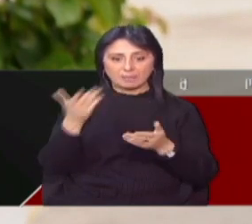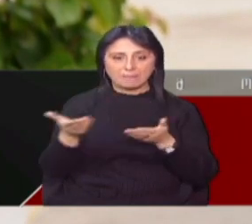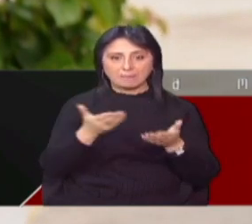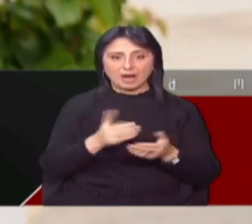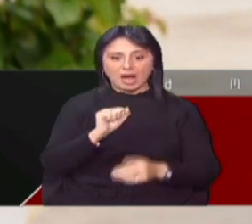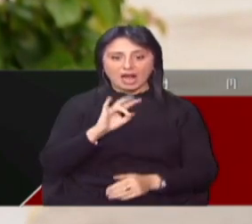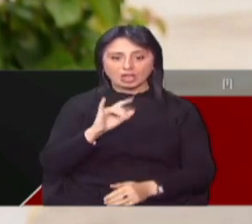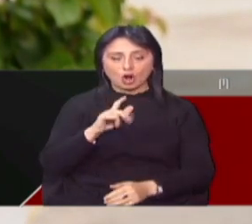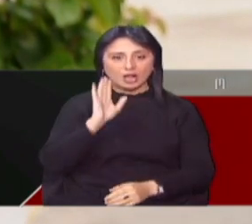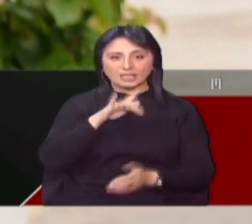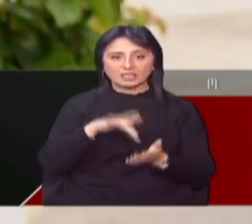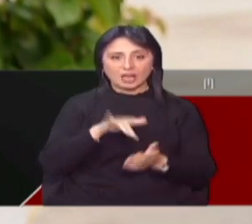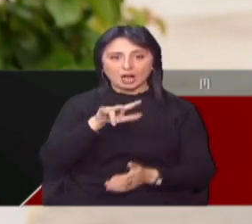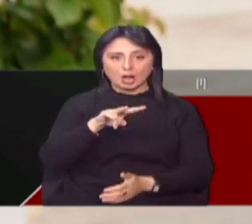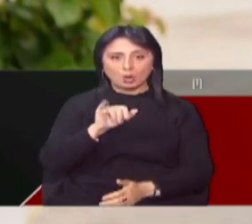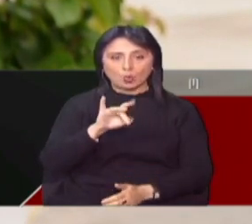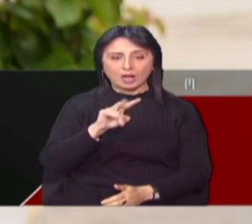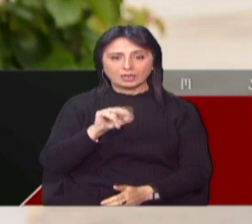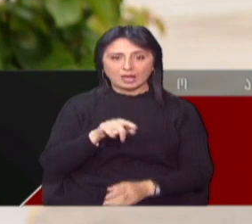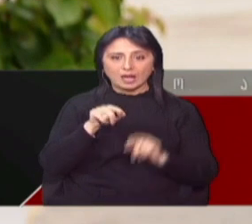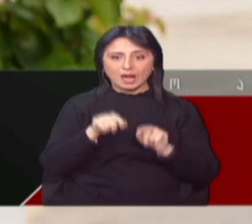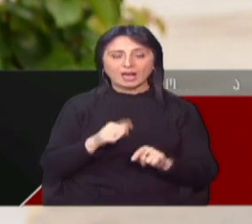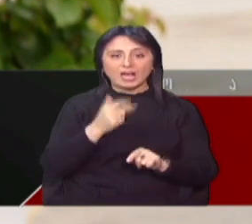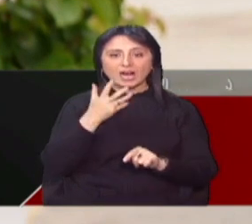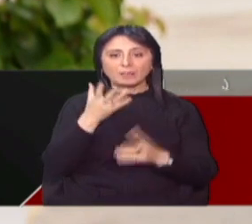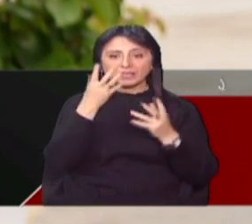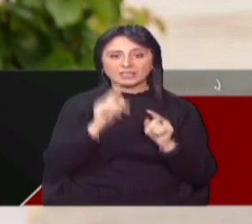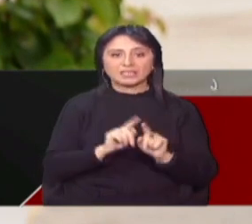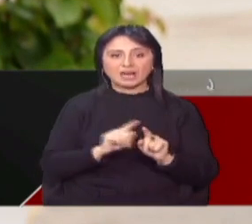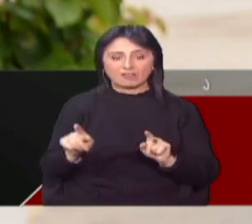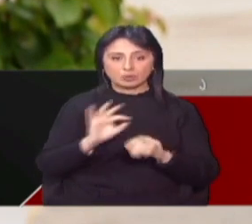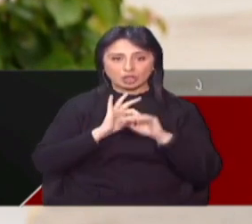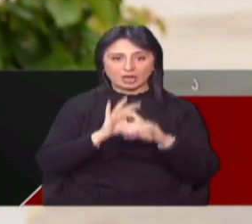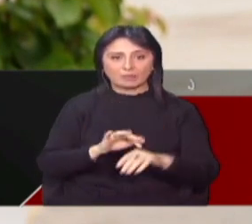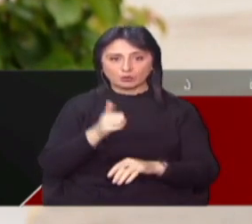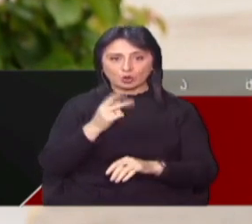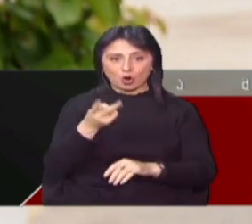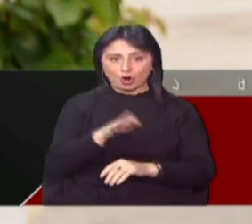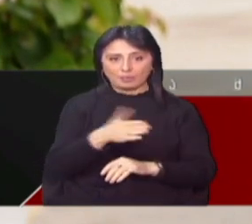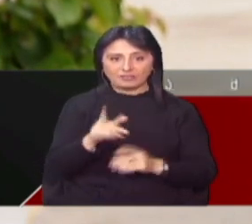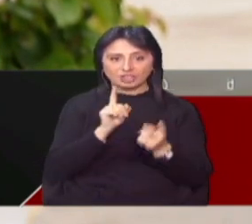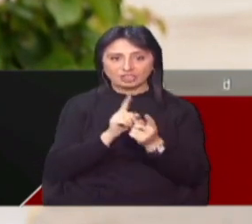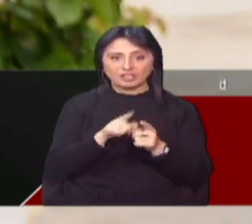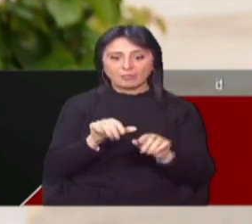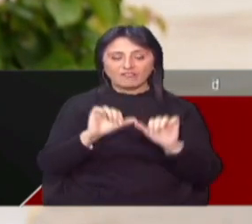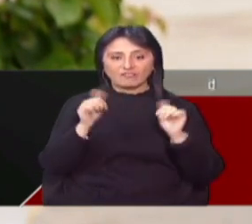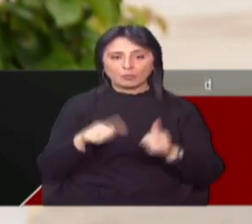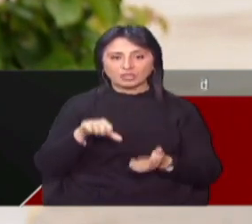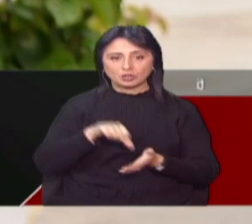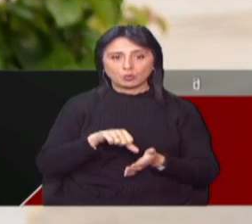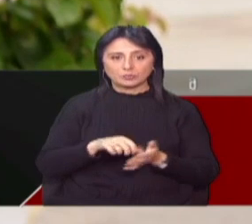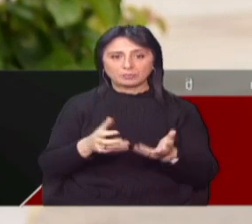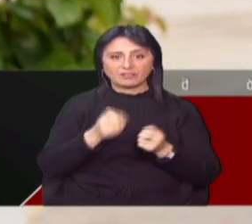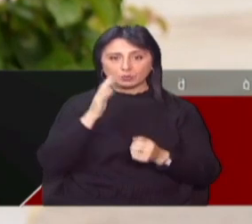მასპინძლობს ანგოლის დედაქალაქი ლუანდა. აქ რამდენიმე დღის განმავლობაში გაიმართება როგორც ორმხრივი შეხვედრები და ამ ფორმატებში